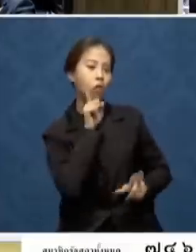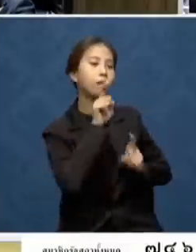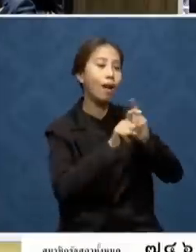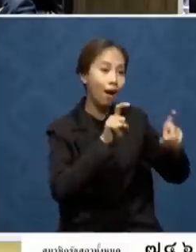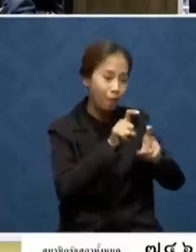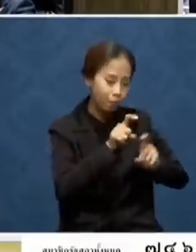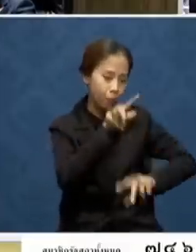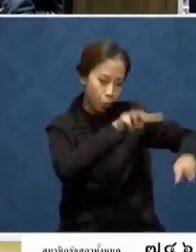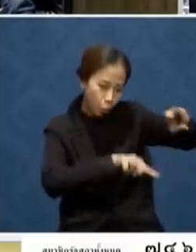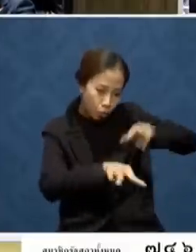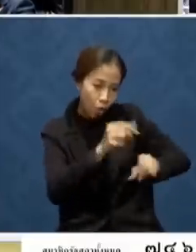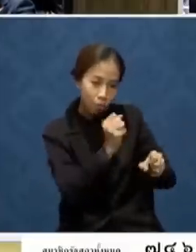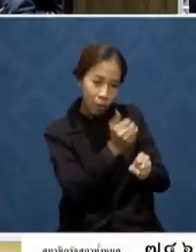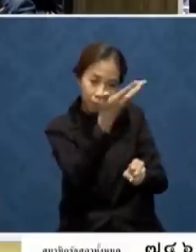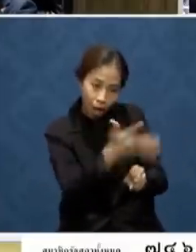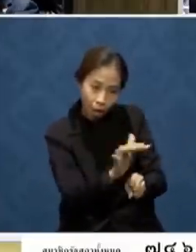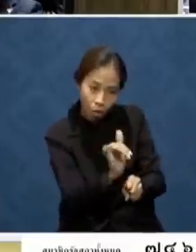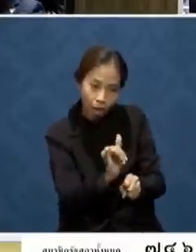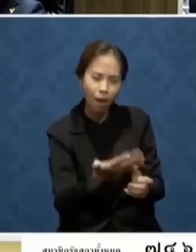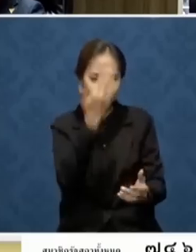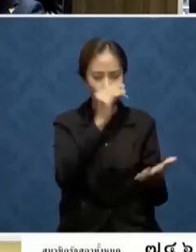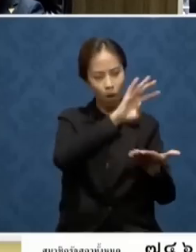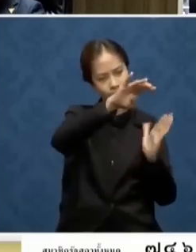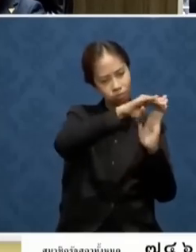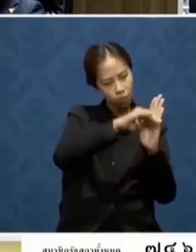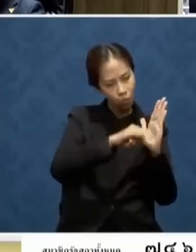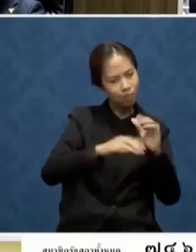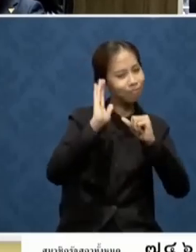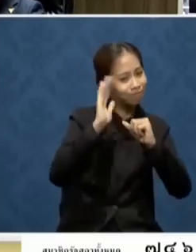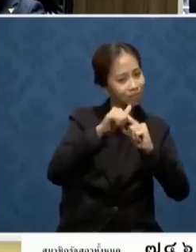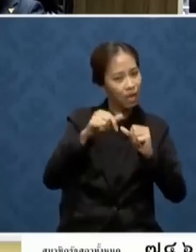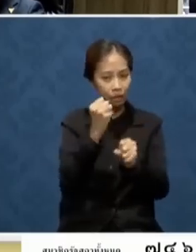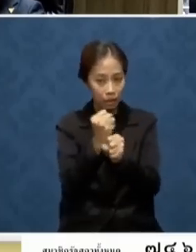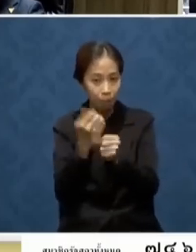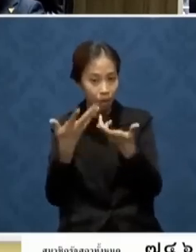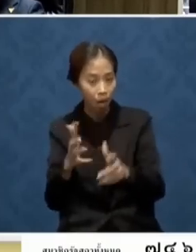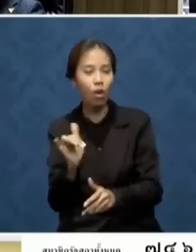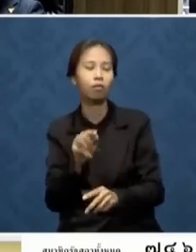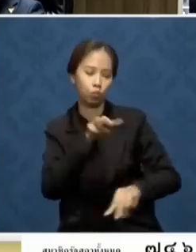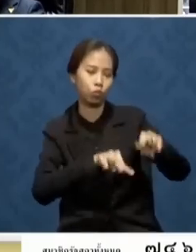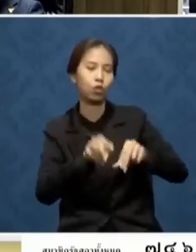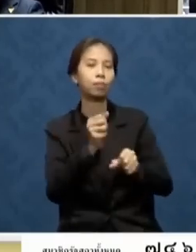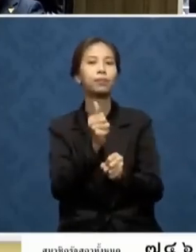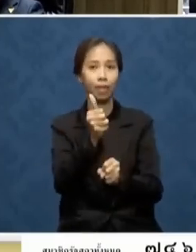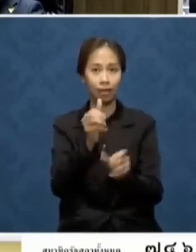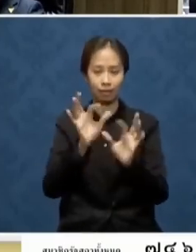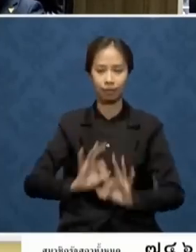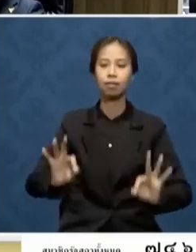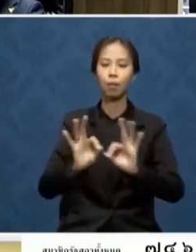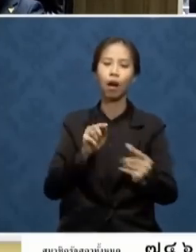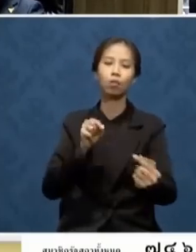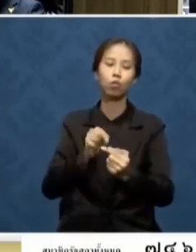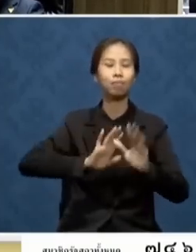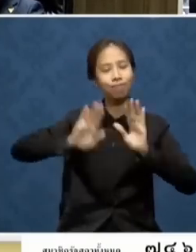ได้ตรวจสอบได้ว่าท่านได้ทำตามสัญญาแล้วหรือยังดังนั้นมีความสำคัญมากในระบอบ